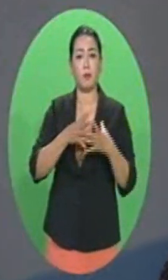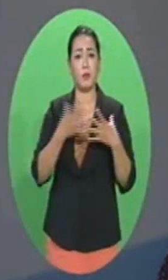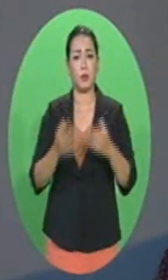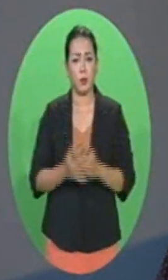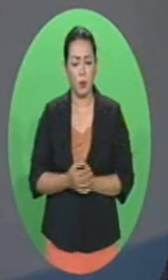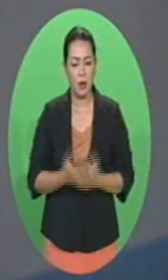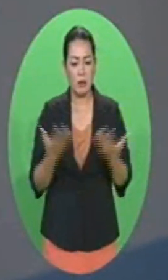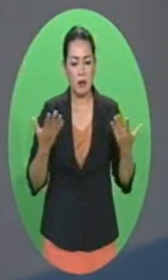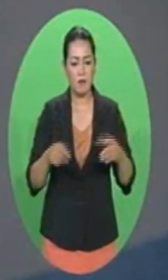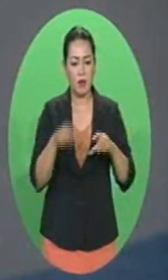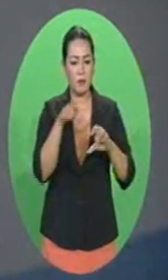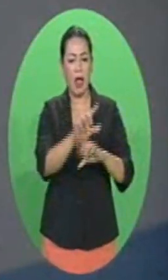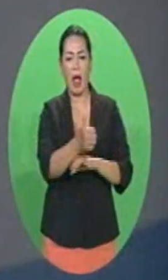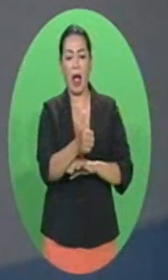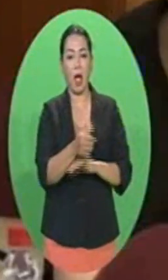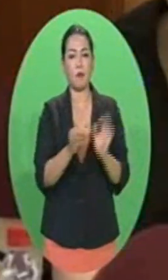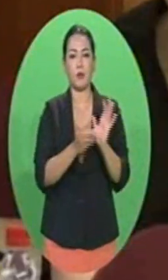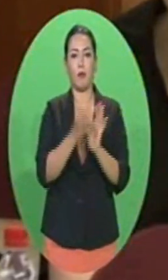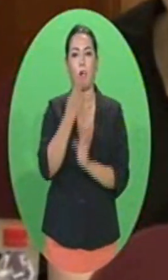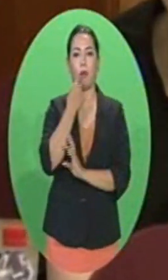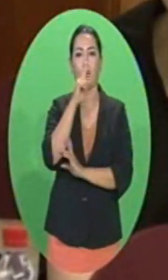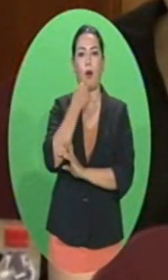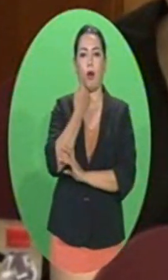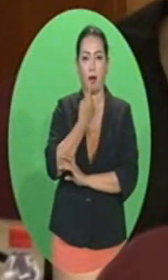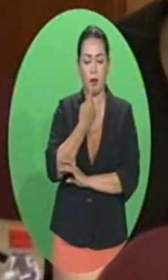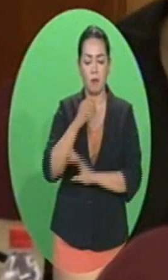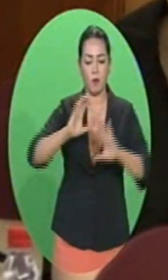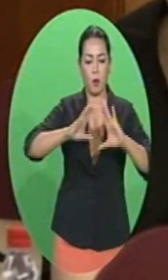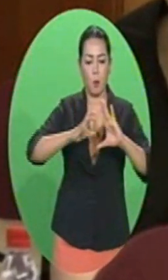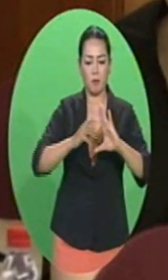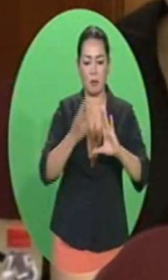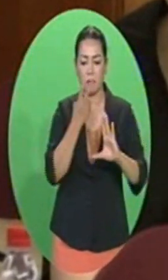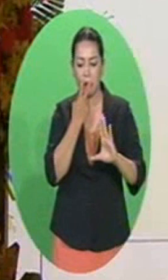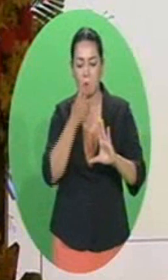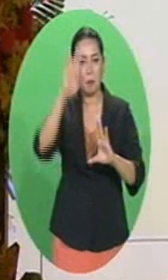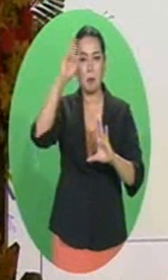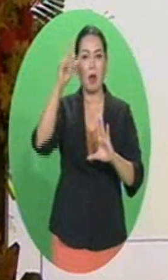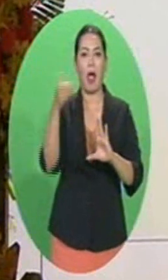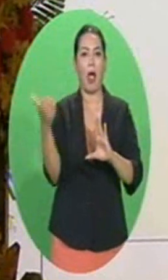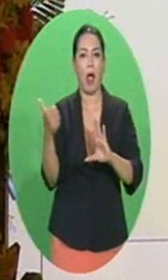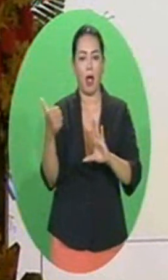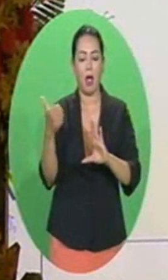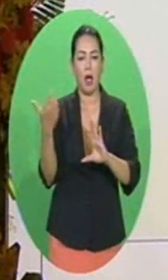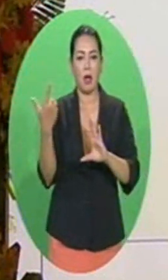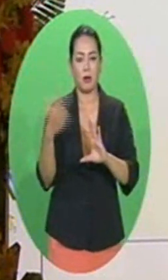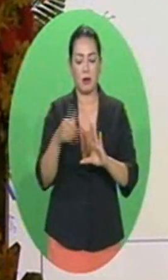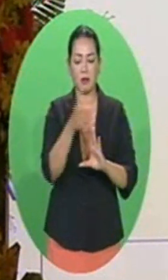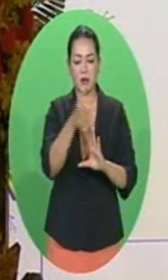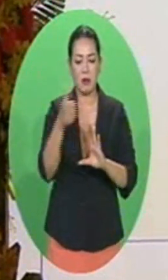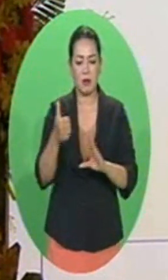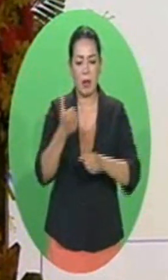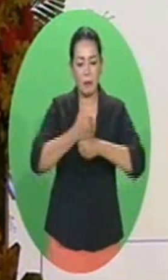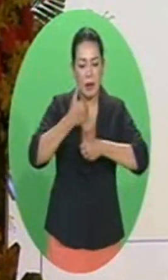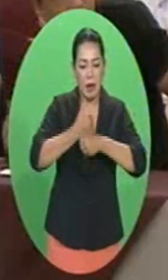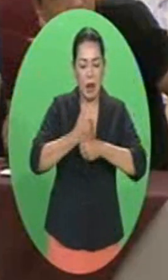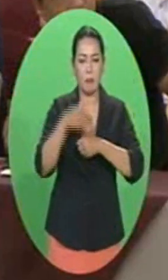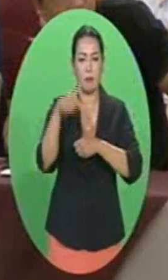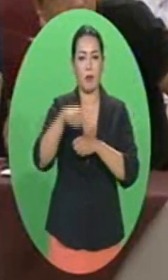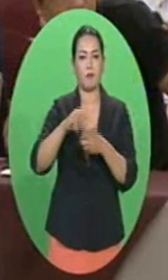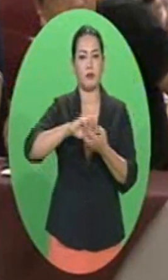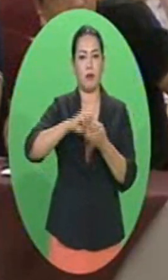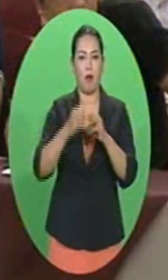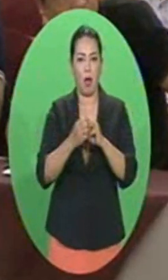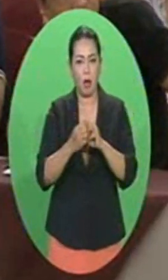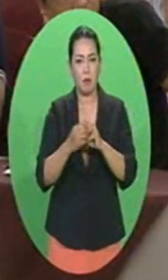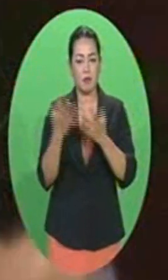định cho việc nhập khẩu nhựa phế liệu để các doanh nghiệp có nguồn nguyên liệu giá thành thấp. Hiện các đối tác có công nghệ tái chế nhựa phế liệu tiên tiến như